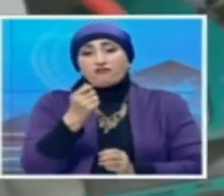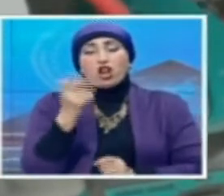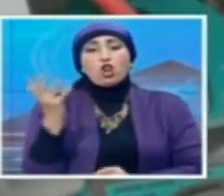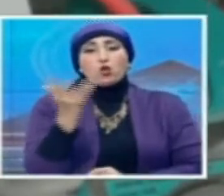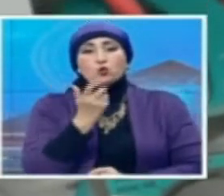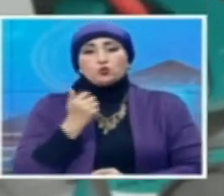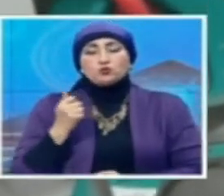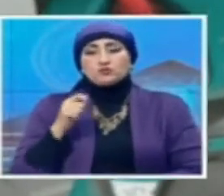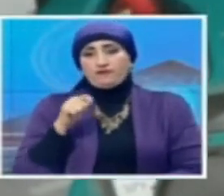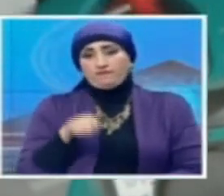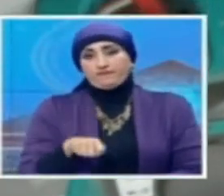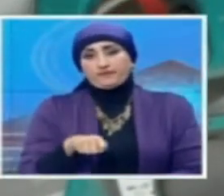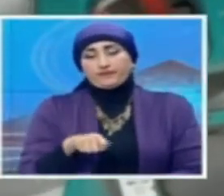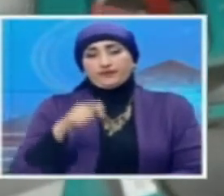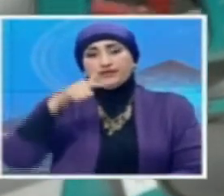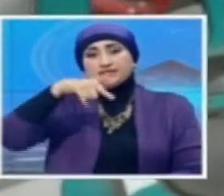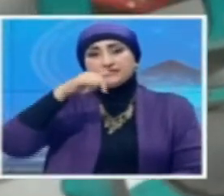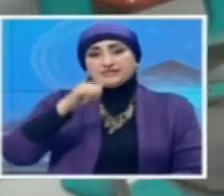القضايا بلغت